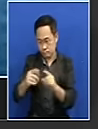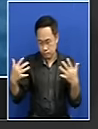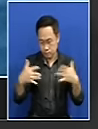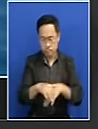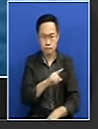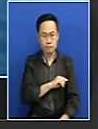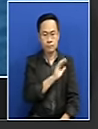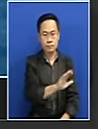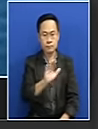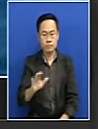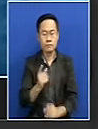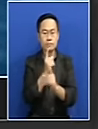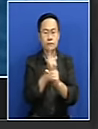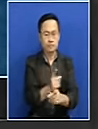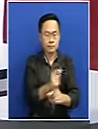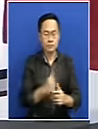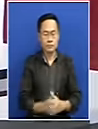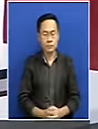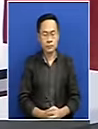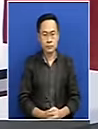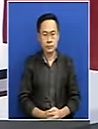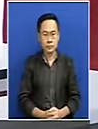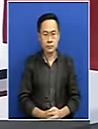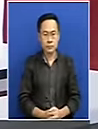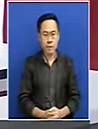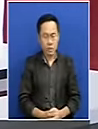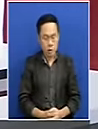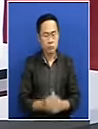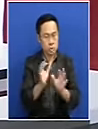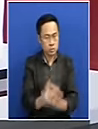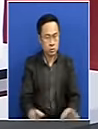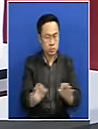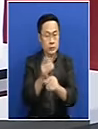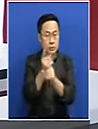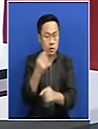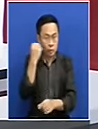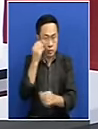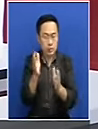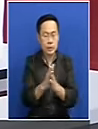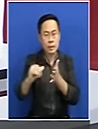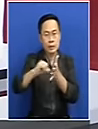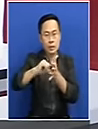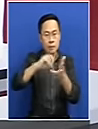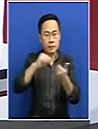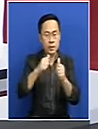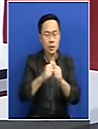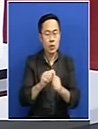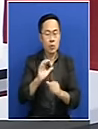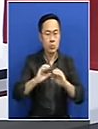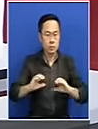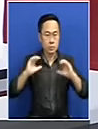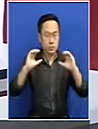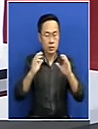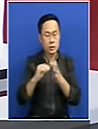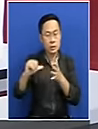จะรับผิดชอบแล้วก็ดำเนินการตามกฎหมายต่อไปละค่ะ ก็ยังคงเป็นเรื่องใหญ่นะคะที่ได้เห็นการเดินหน้าแก้ปัญหาอย่างจริงจังของภ